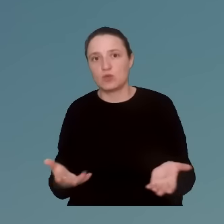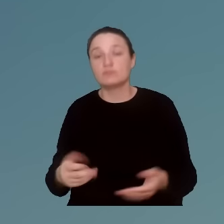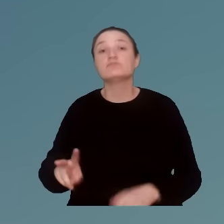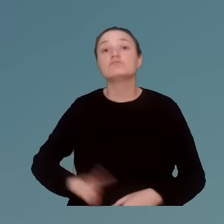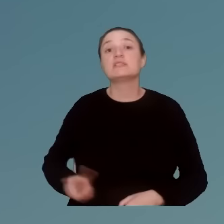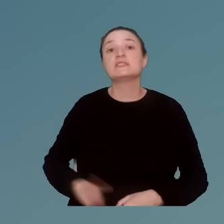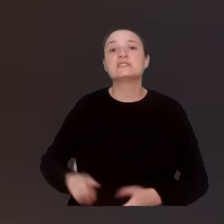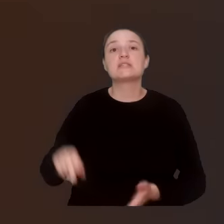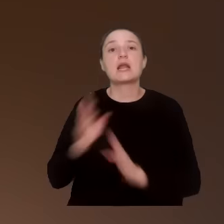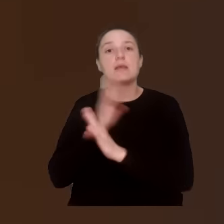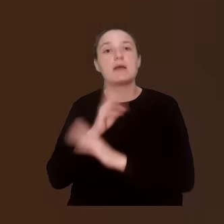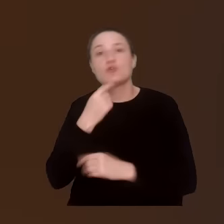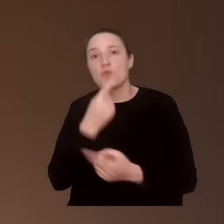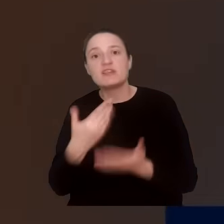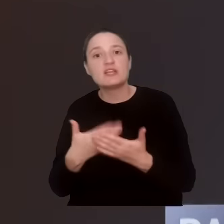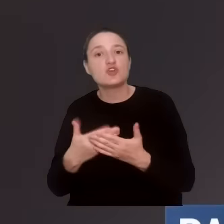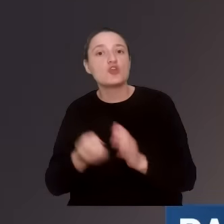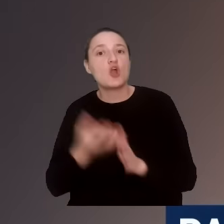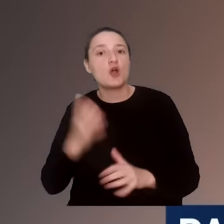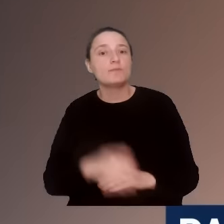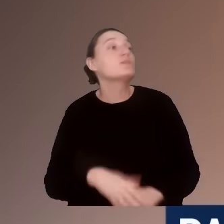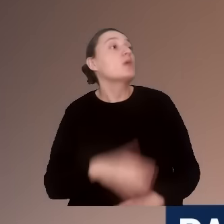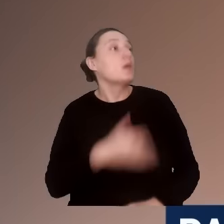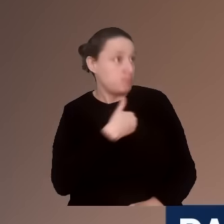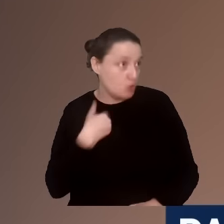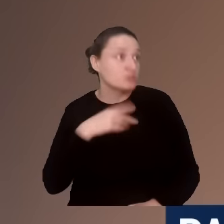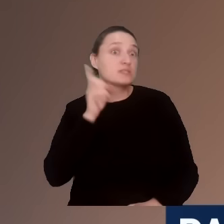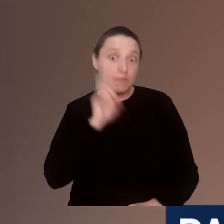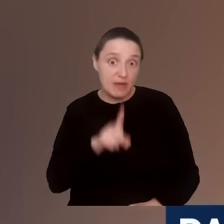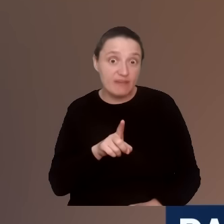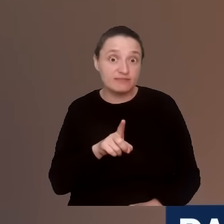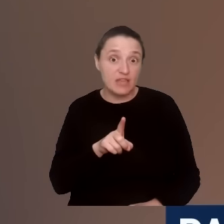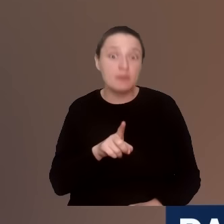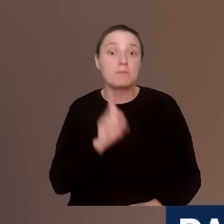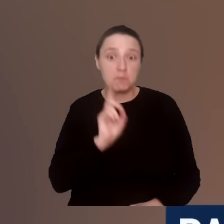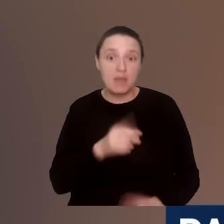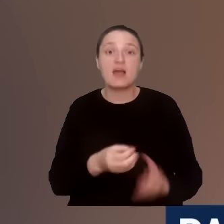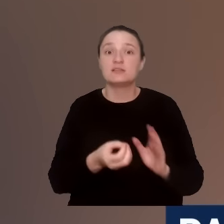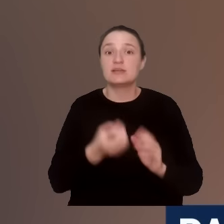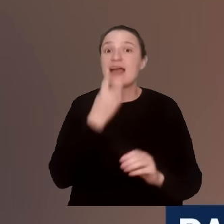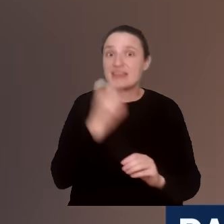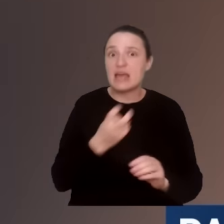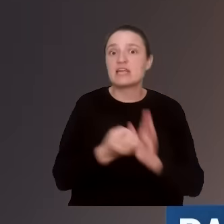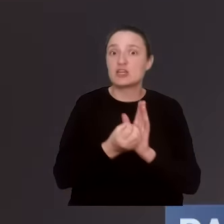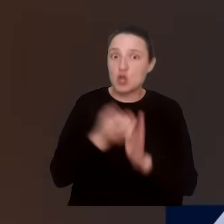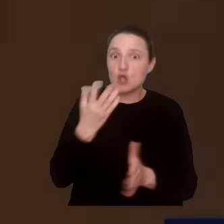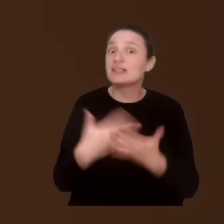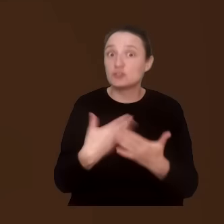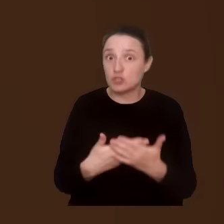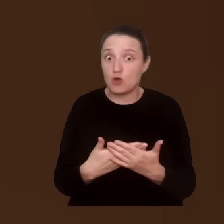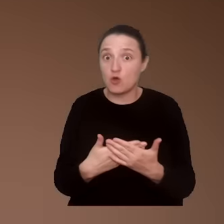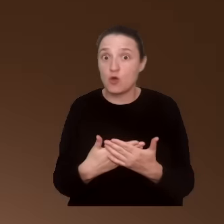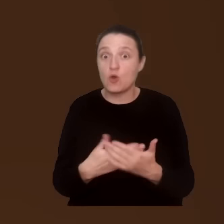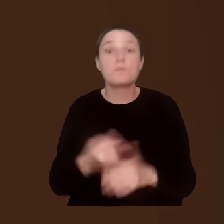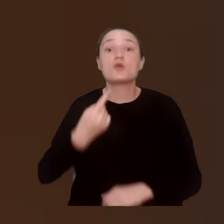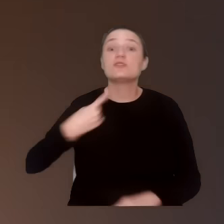Polaków, dlaczego jest tak drogo. Tak, to prawda. Polska ma jedne z najwyższych cen energii. Dlaczego? Dlatego, że